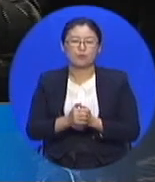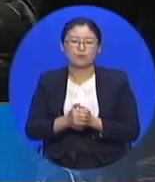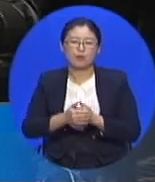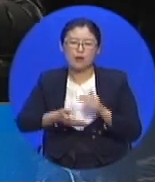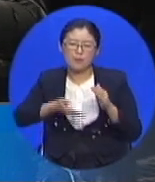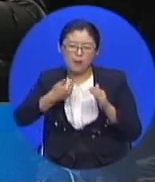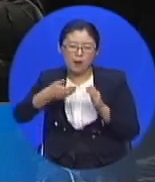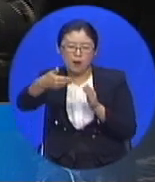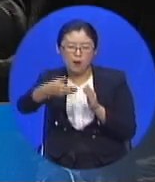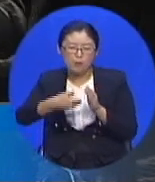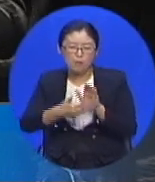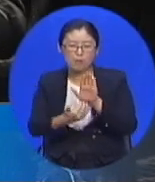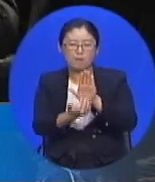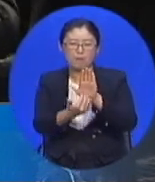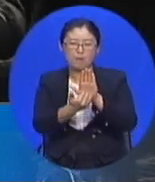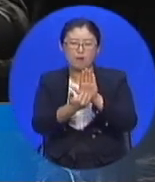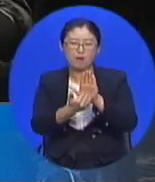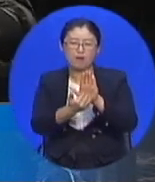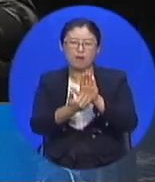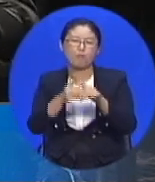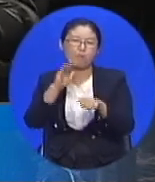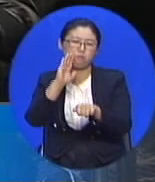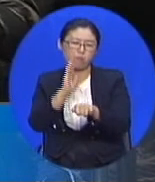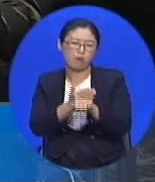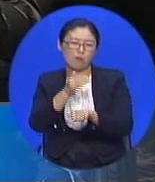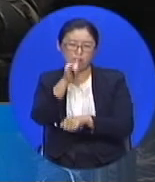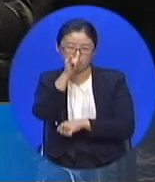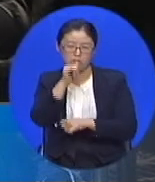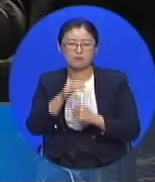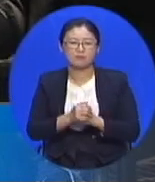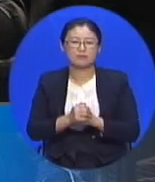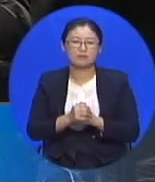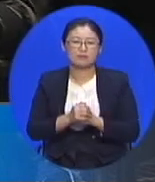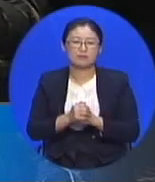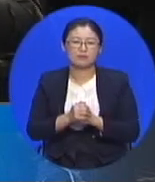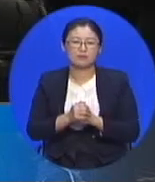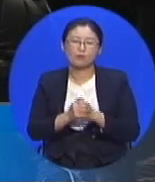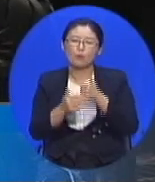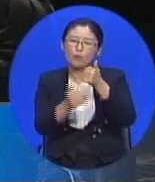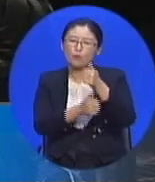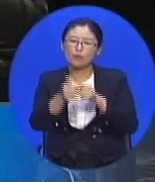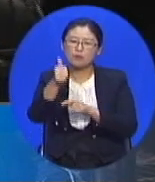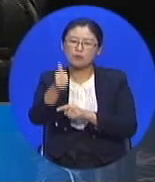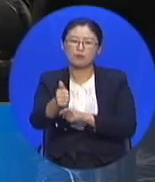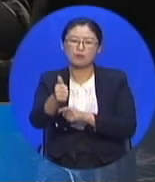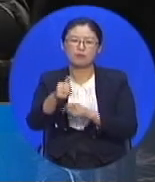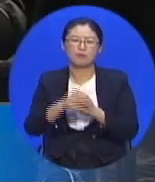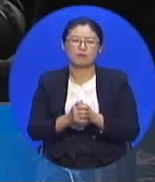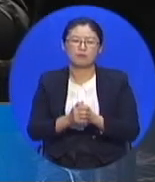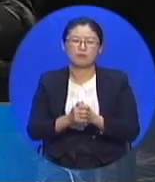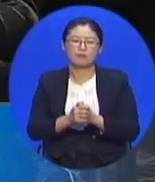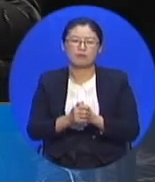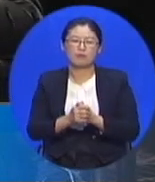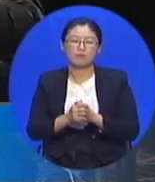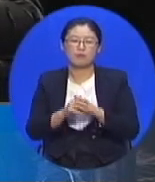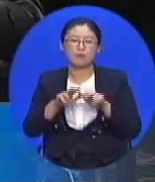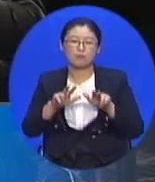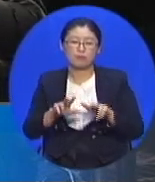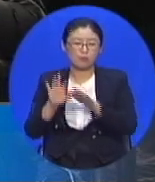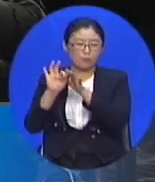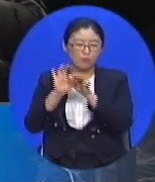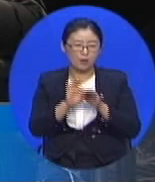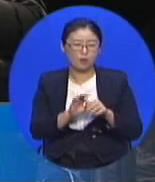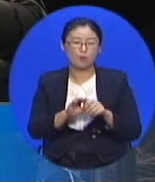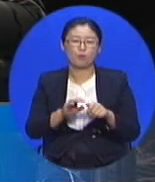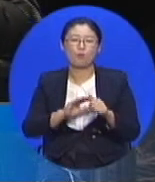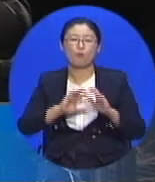음식 반입도 못하게 하는 그런 만행을 저질렀습니다. 그리고 아직도 그 위원장은 지금도 버젓이